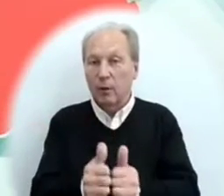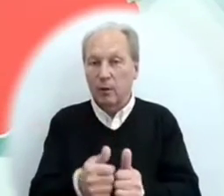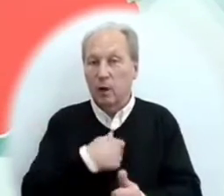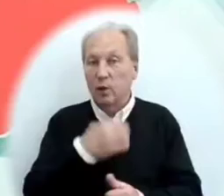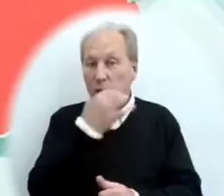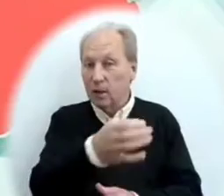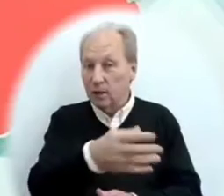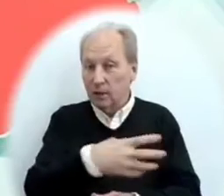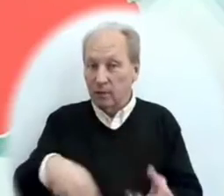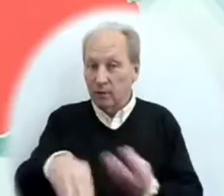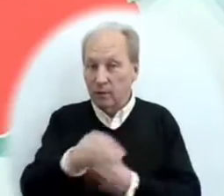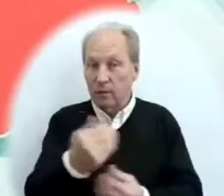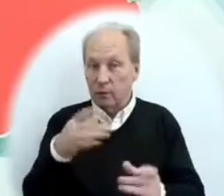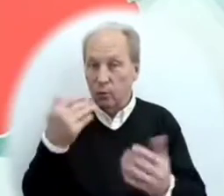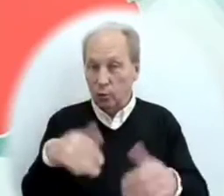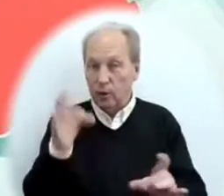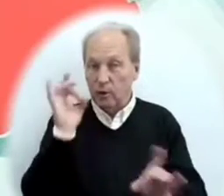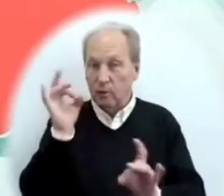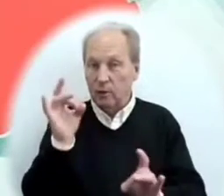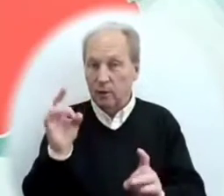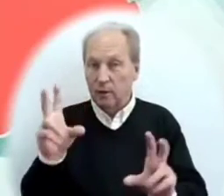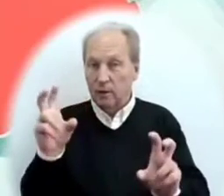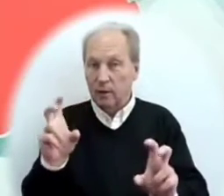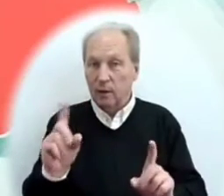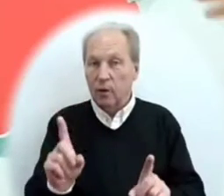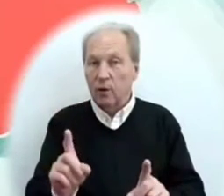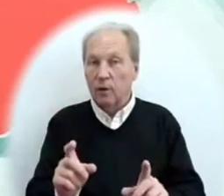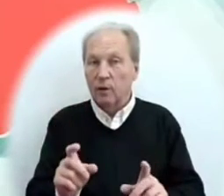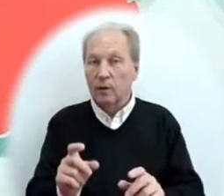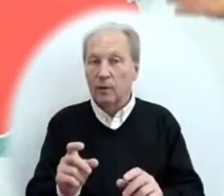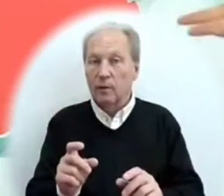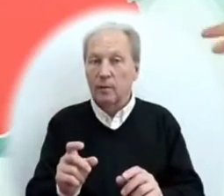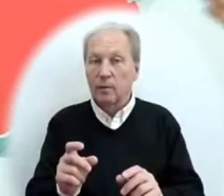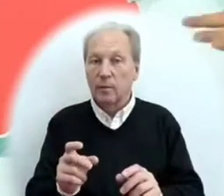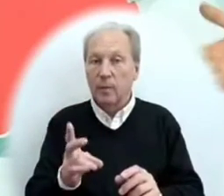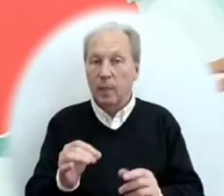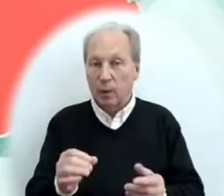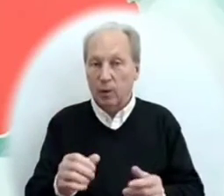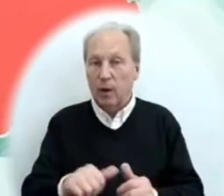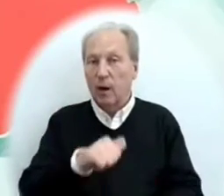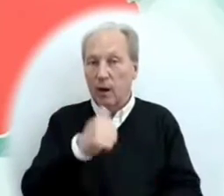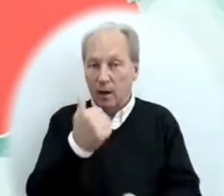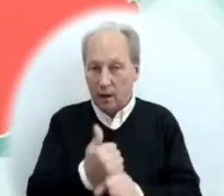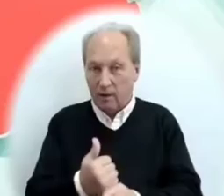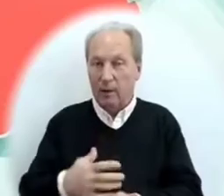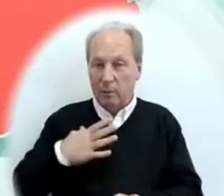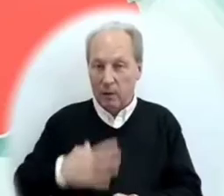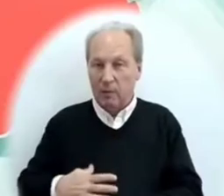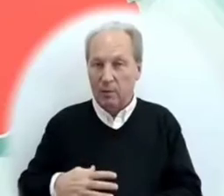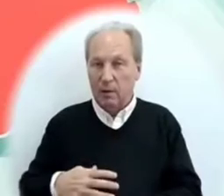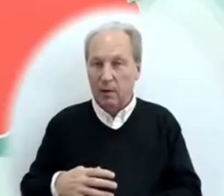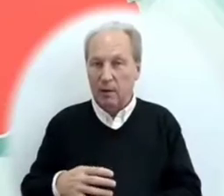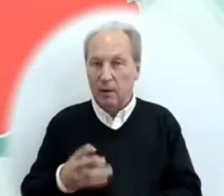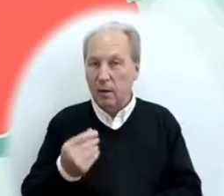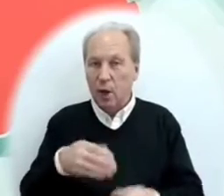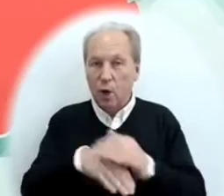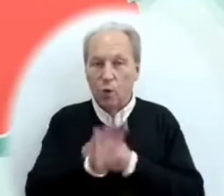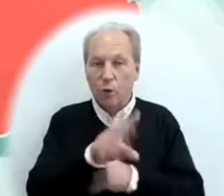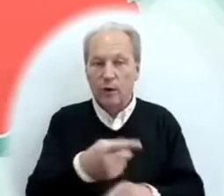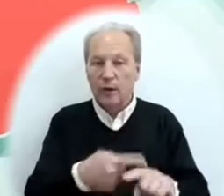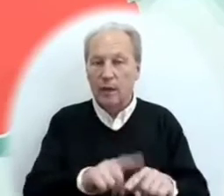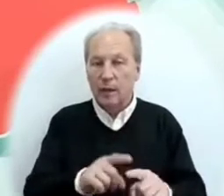сегодня уже прозвучала замечательная фраза по поводу того, что ну, главное перетерпеть, да? Не уйдите из этого бизнеса